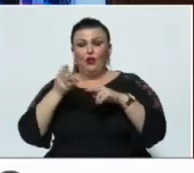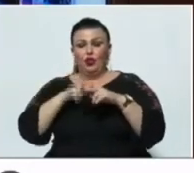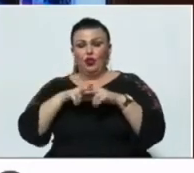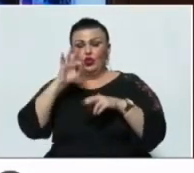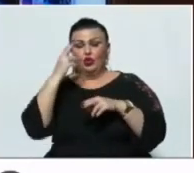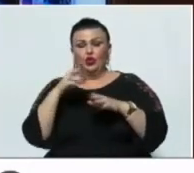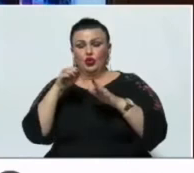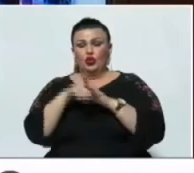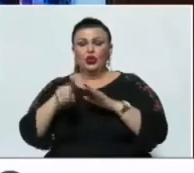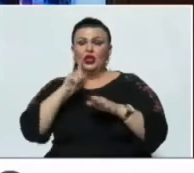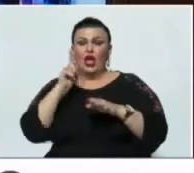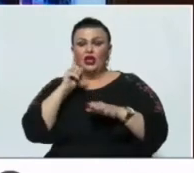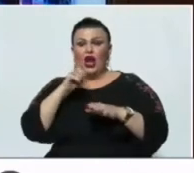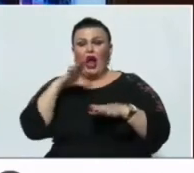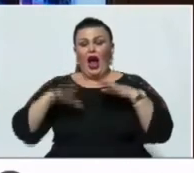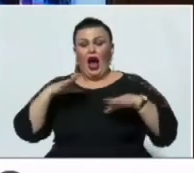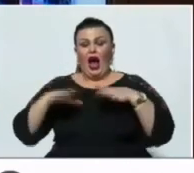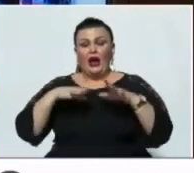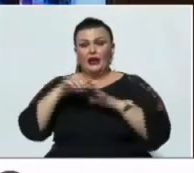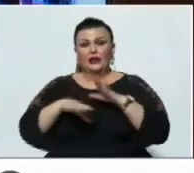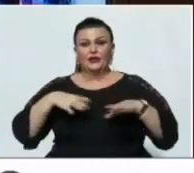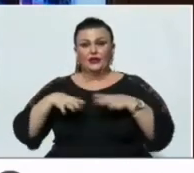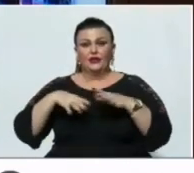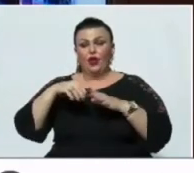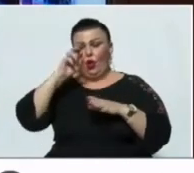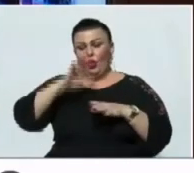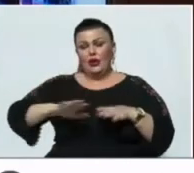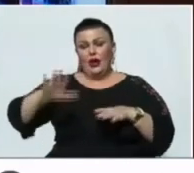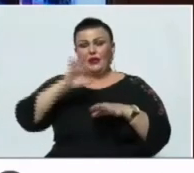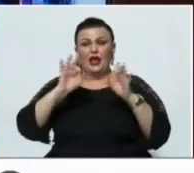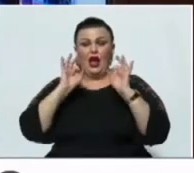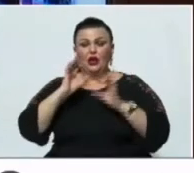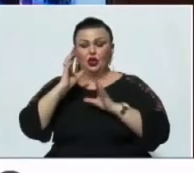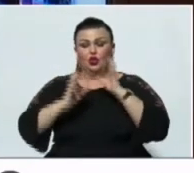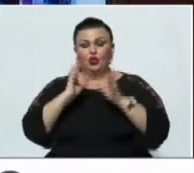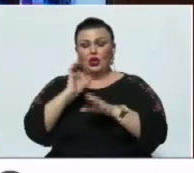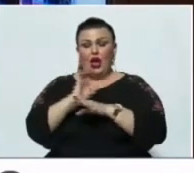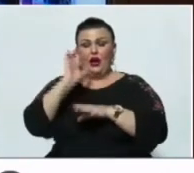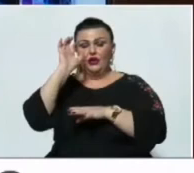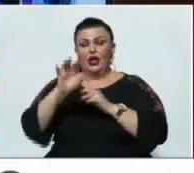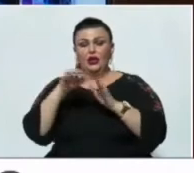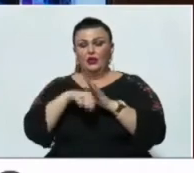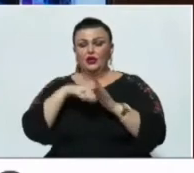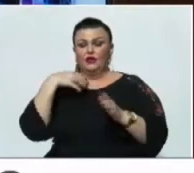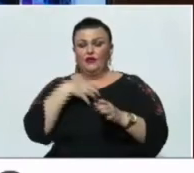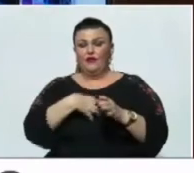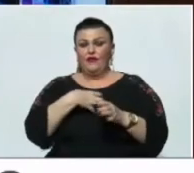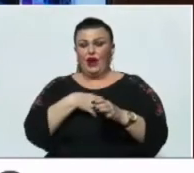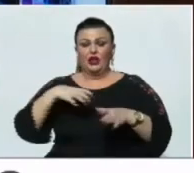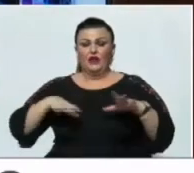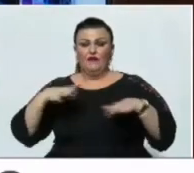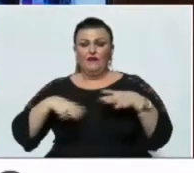platformalar üzərindən gənclərin aktiv fəaliyyəti nəticəsində ölkəmizin haqlı mövqeyinin dünya ictimaiyyətinə çatdırılmasında mühüm rol oynayan